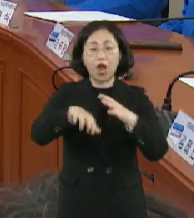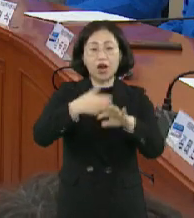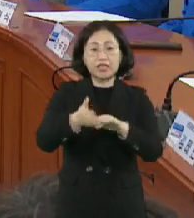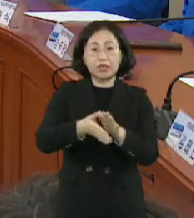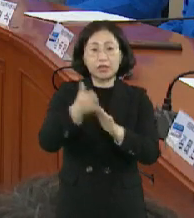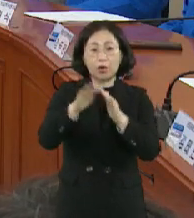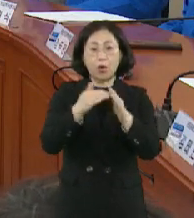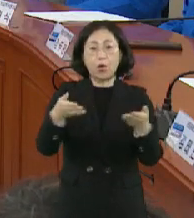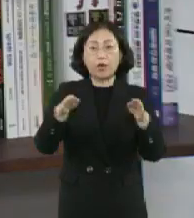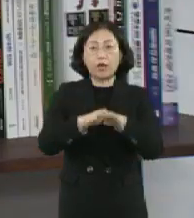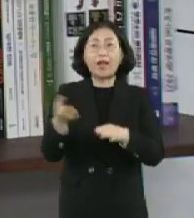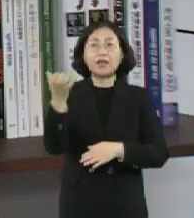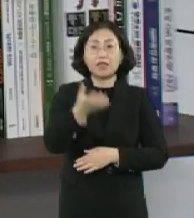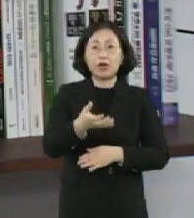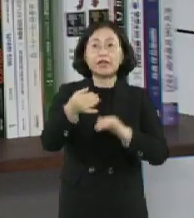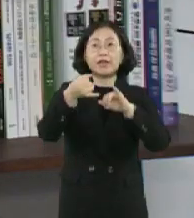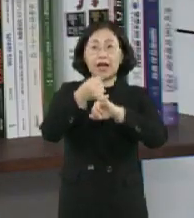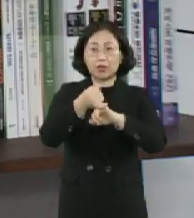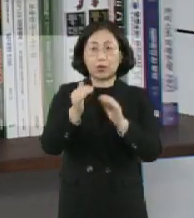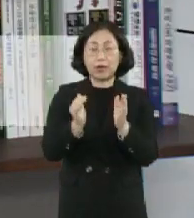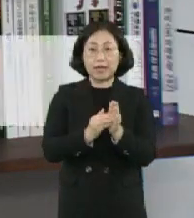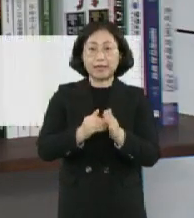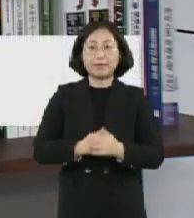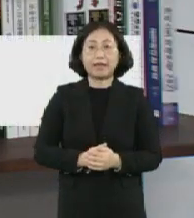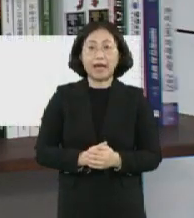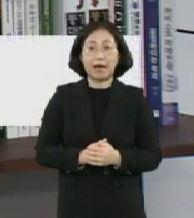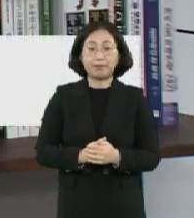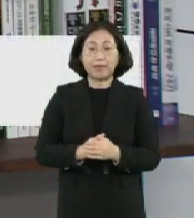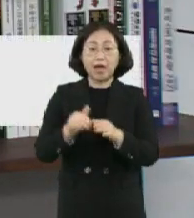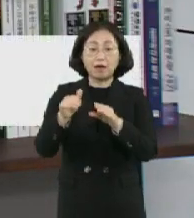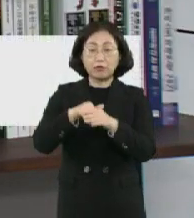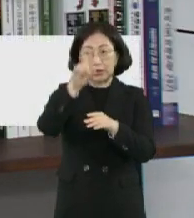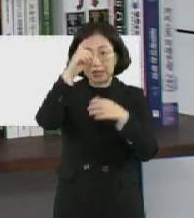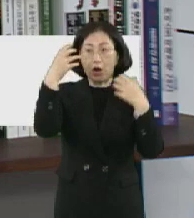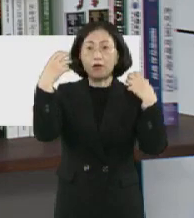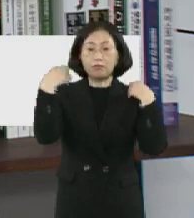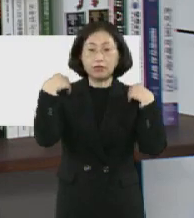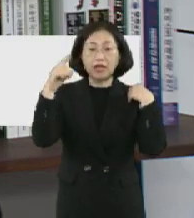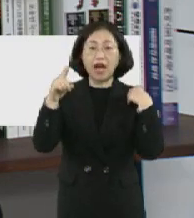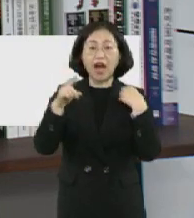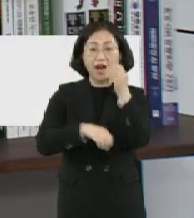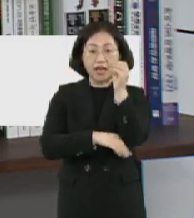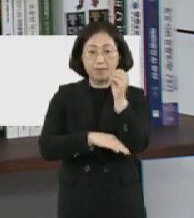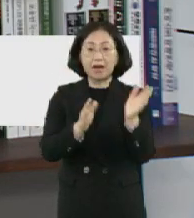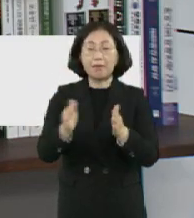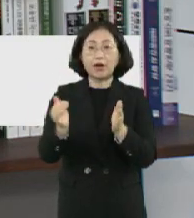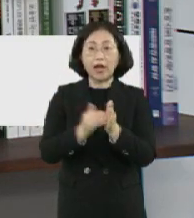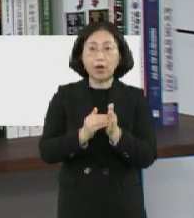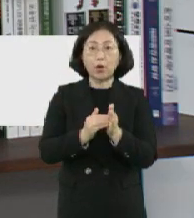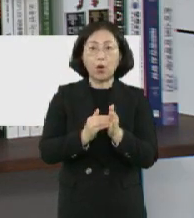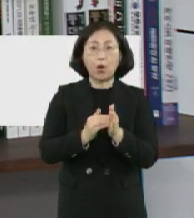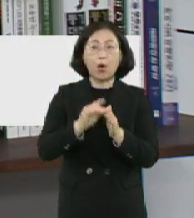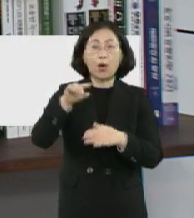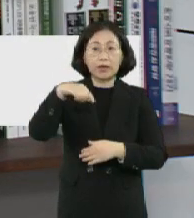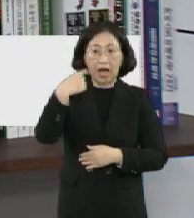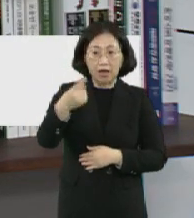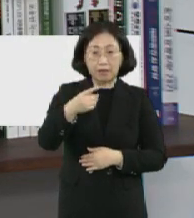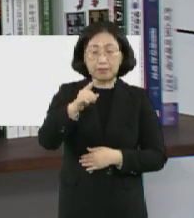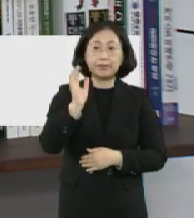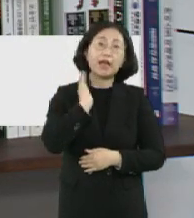약으로 내걸었습니다 문제 인증 뭐 그렇게 기반을 만들었다면 다음 정부에서는 수도권에 있는